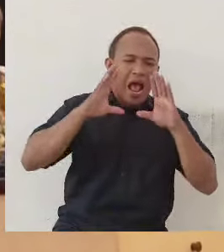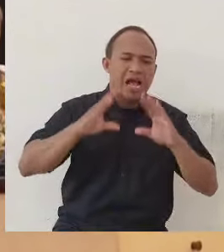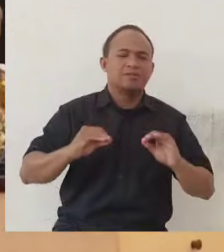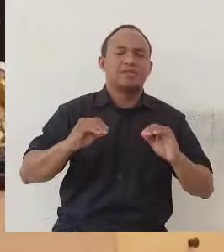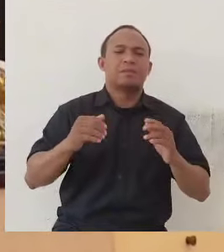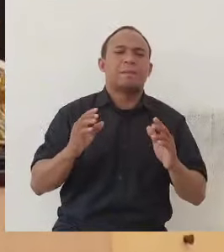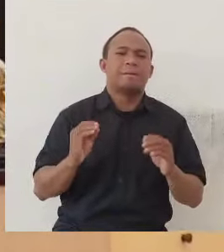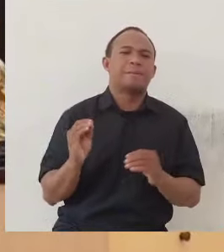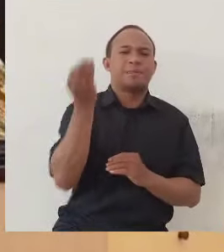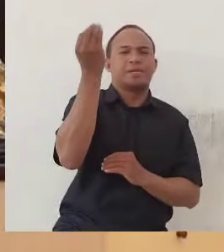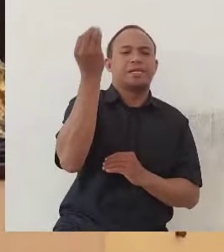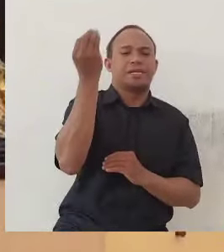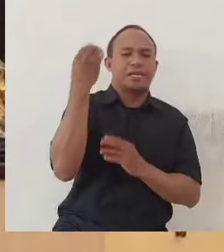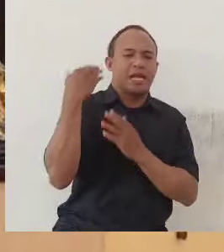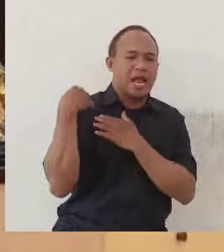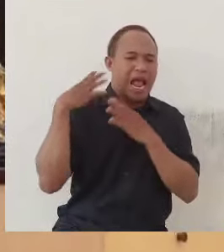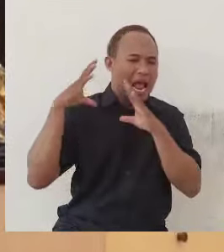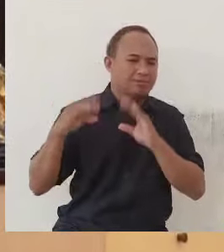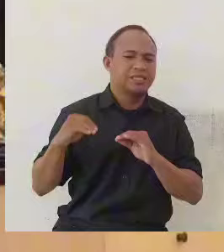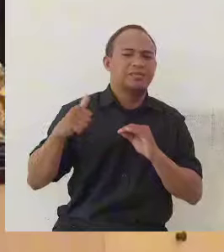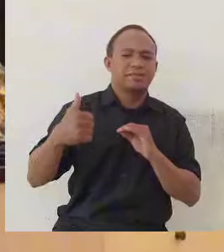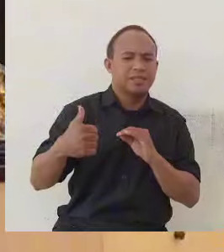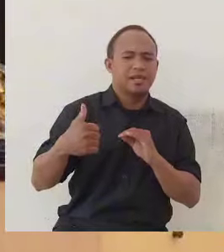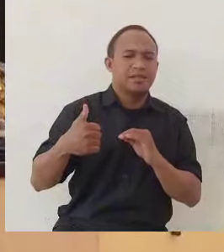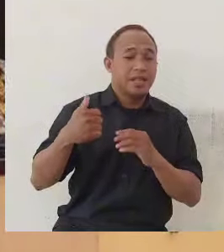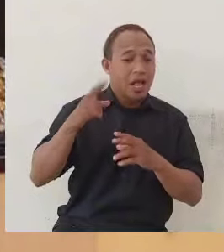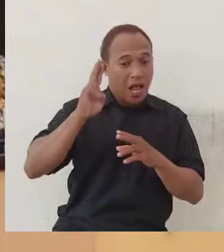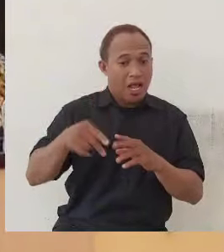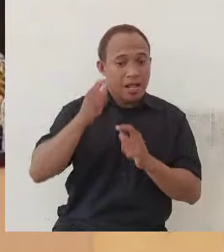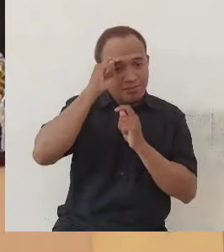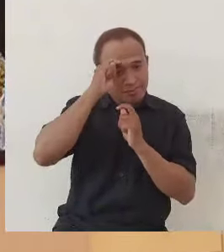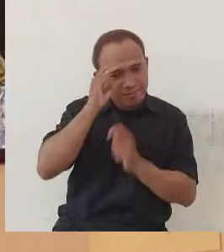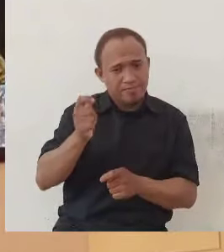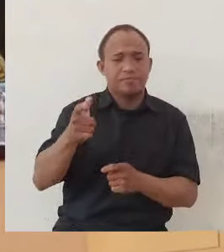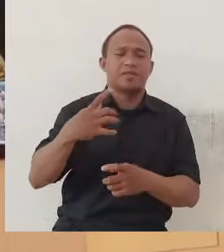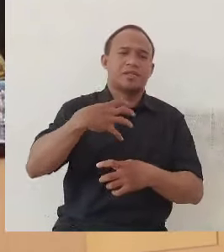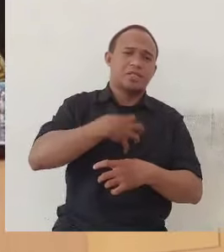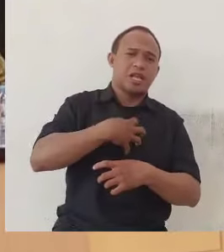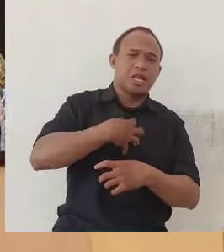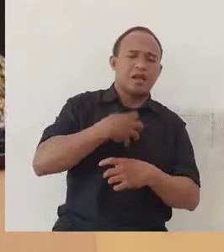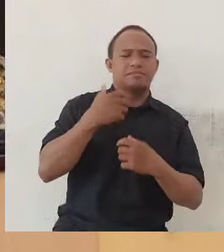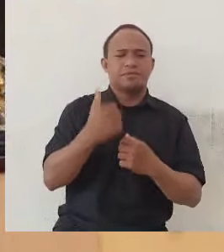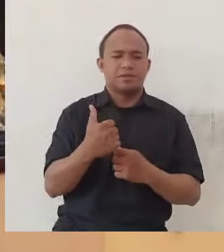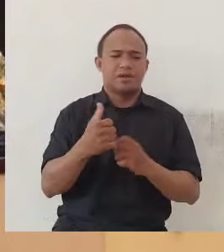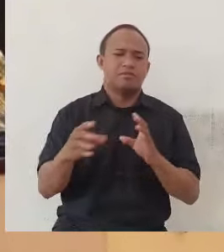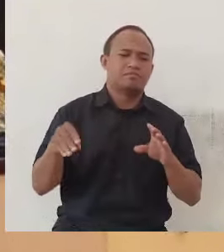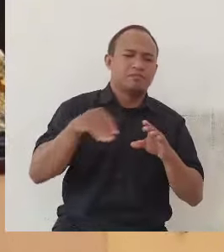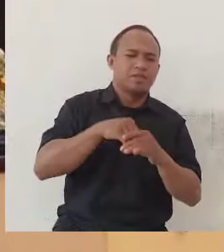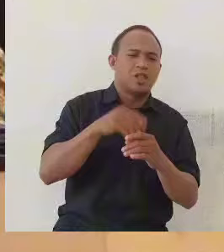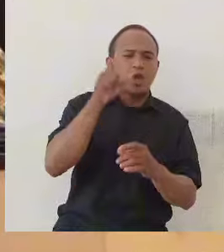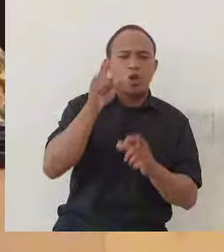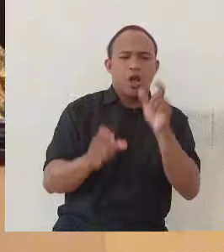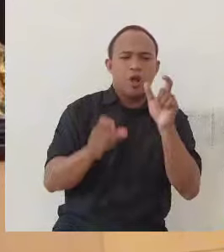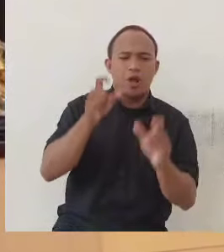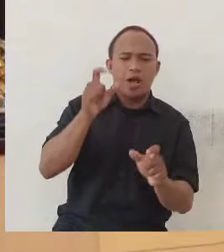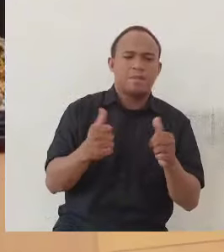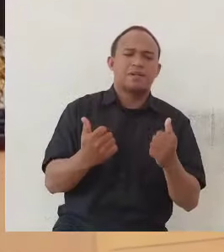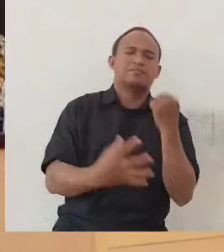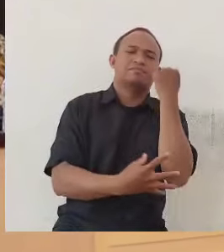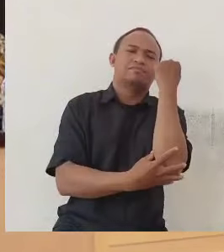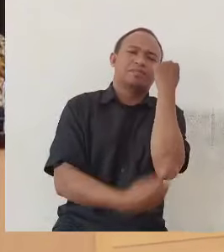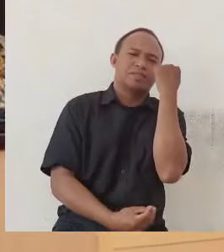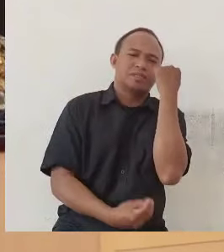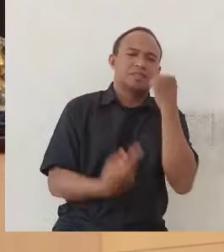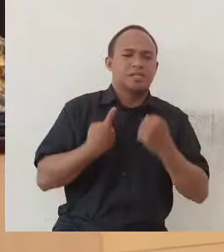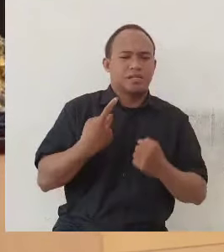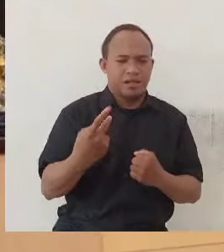memahami secara mendalam pentingnya RTD dan berkomitmen untuk melaksanakannya dengan baik. Dan saya yakin upaya dan